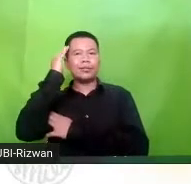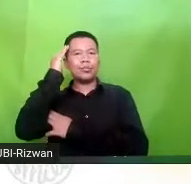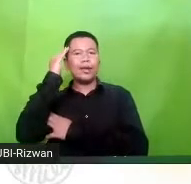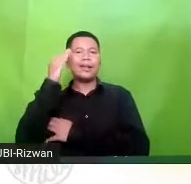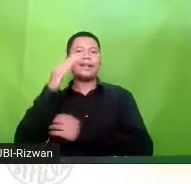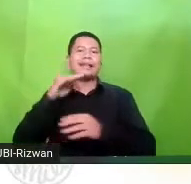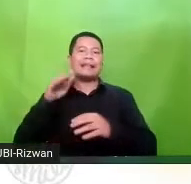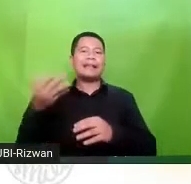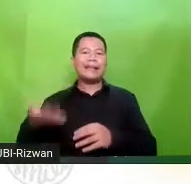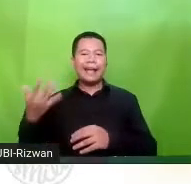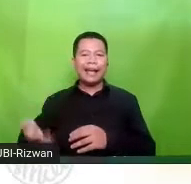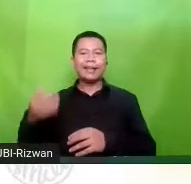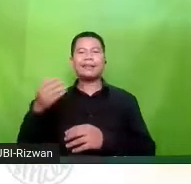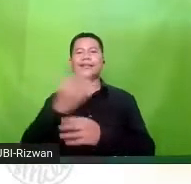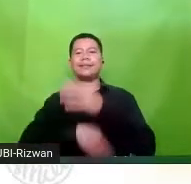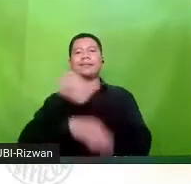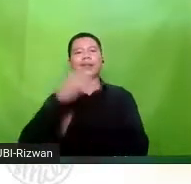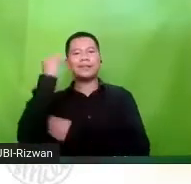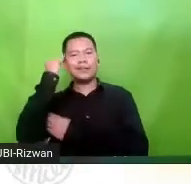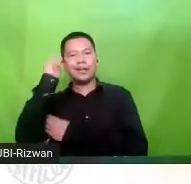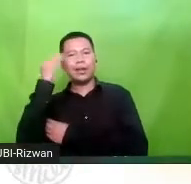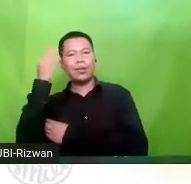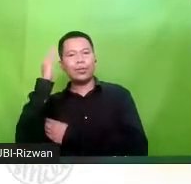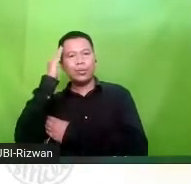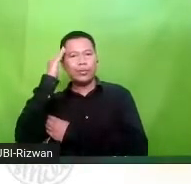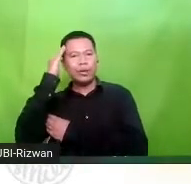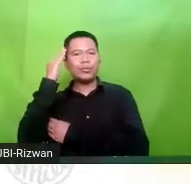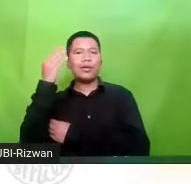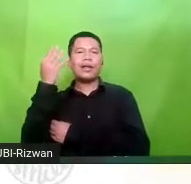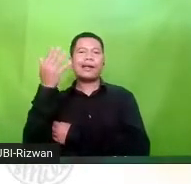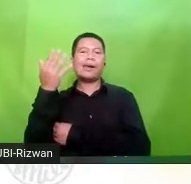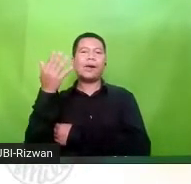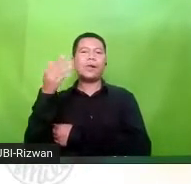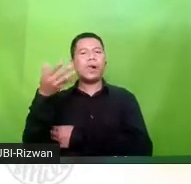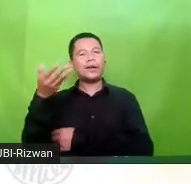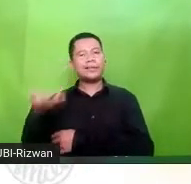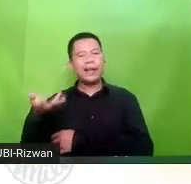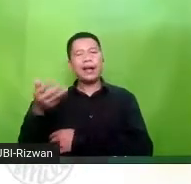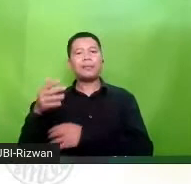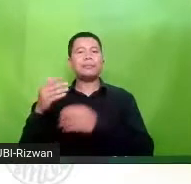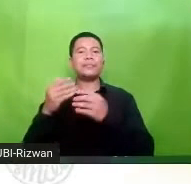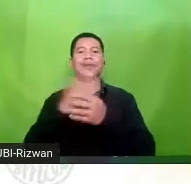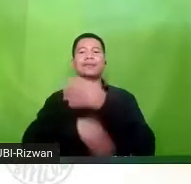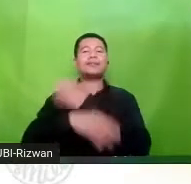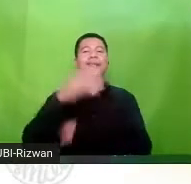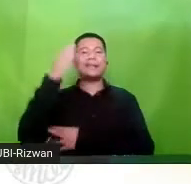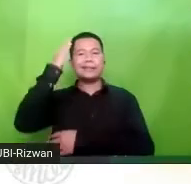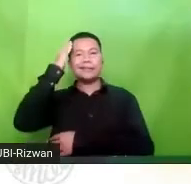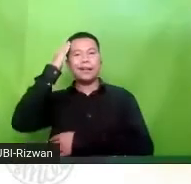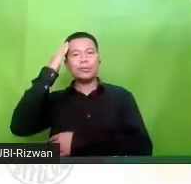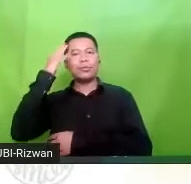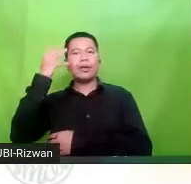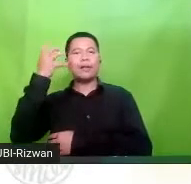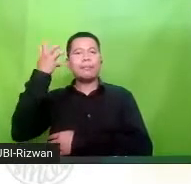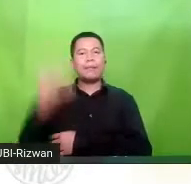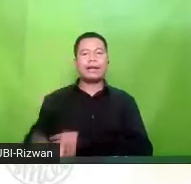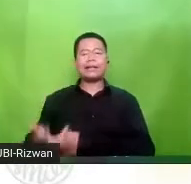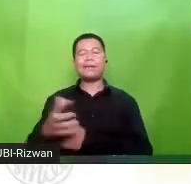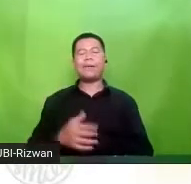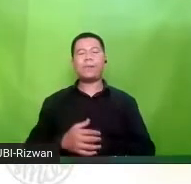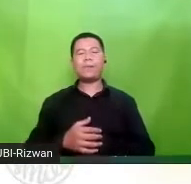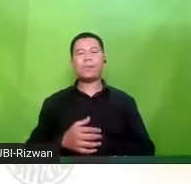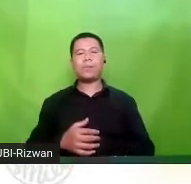sedang, disabilitas intelektual berat, dan sangat berat. Nah, kita tahu nanti kasus